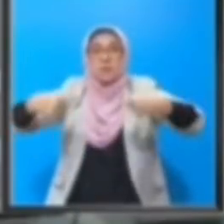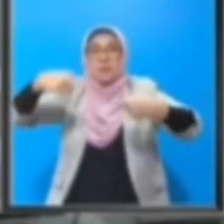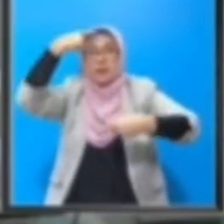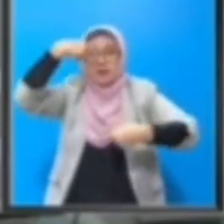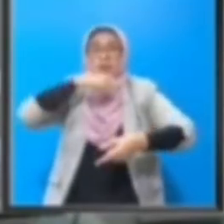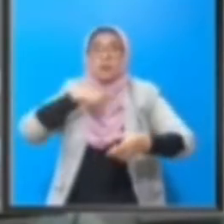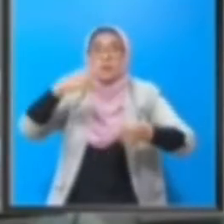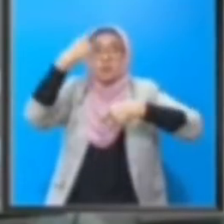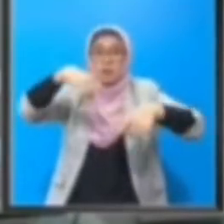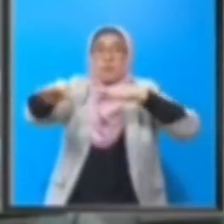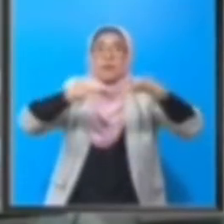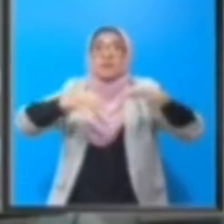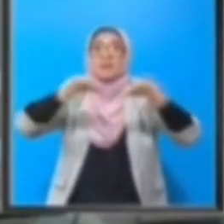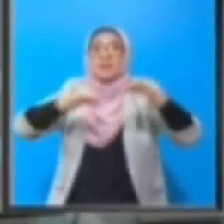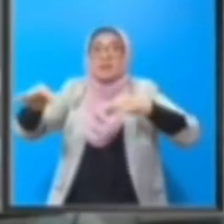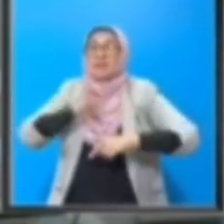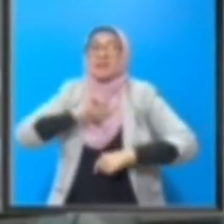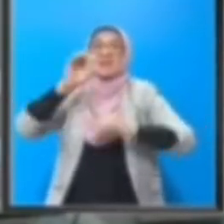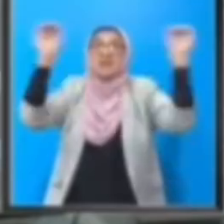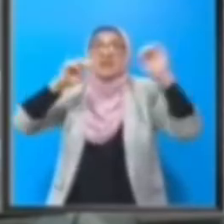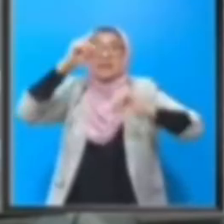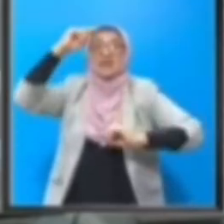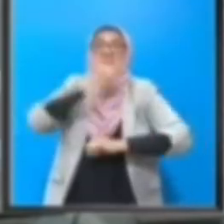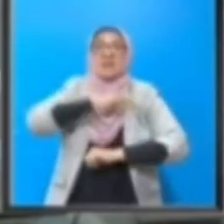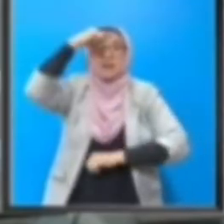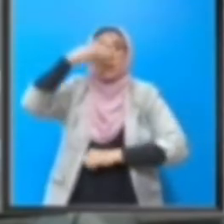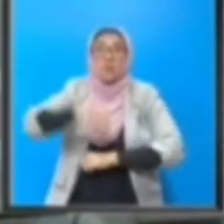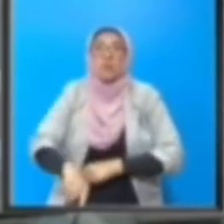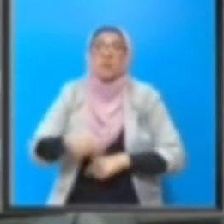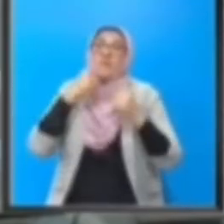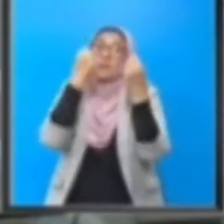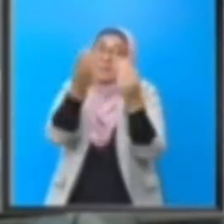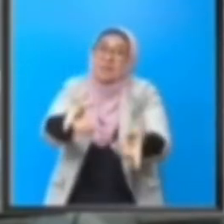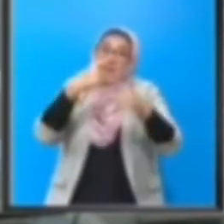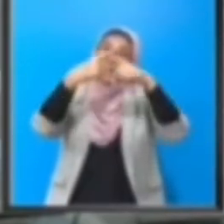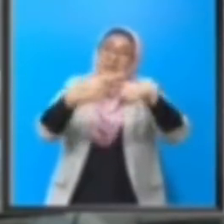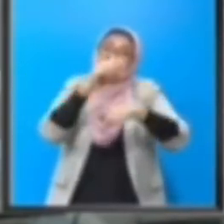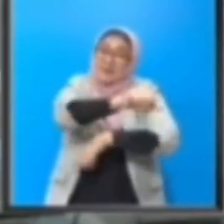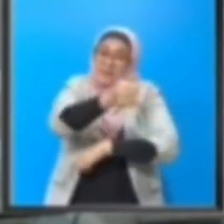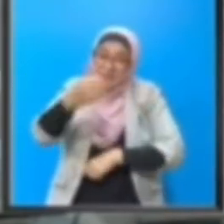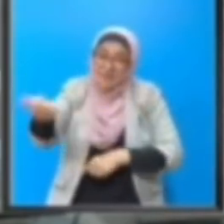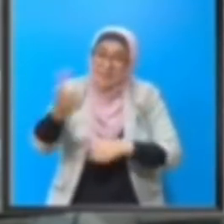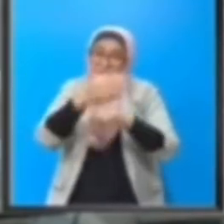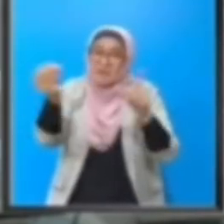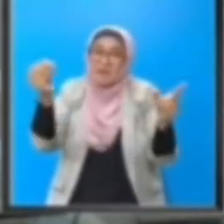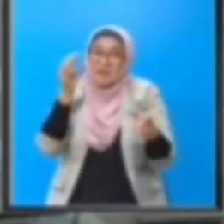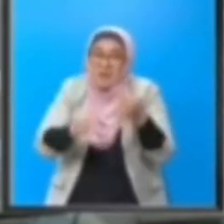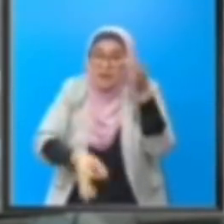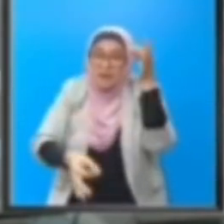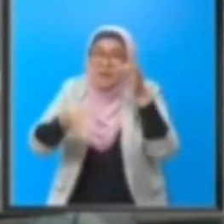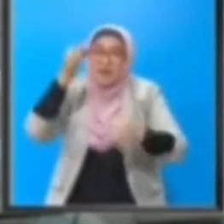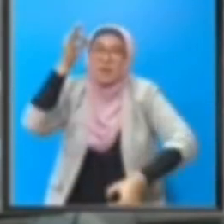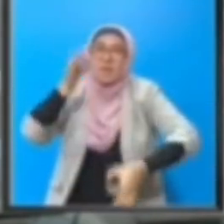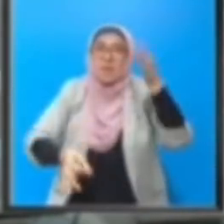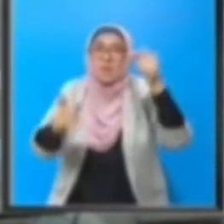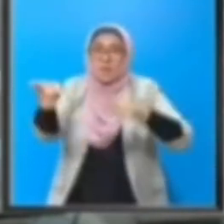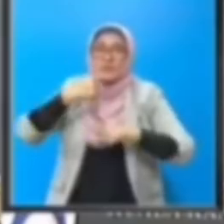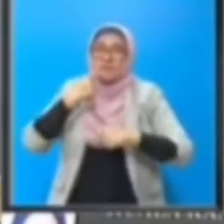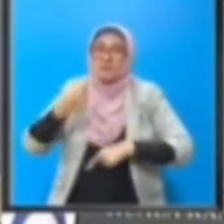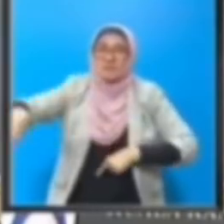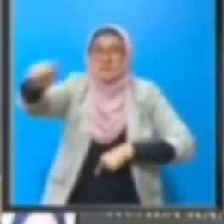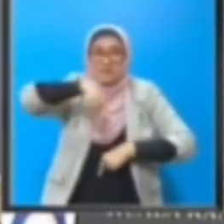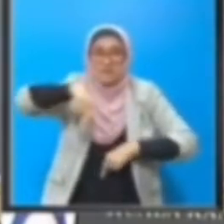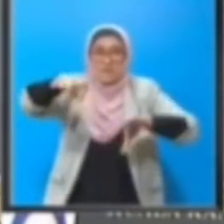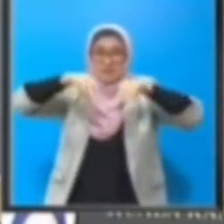bukan penjelasan. Saya tidak ada niat untuk menipu dewan dan sebagainya. Dan itu kalaupun dianggap